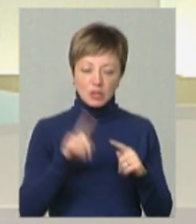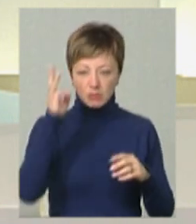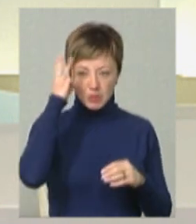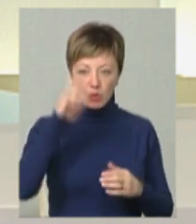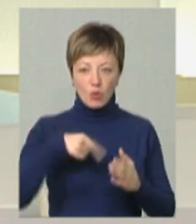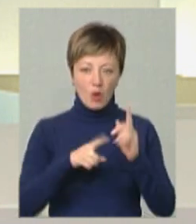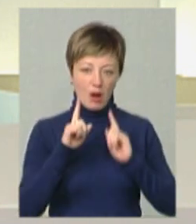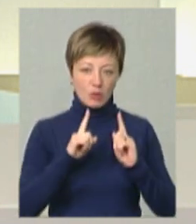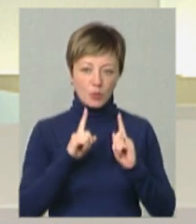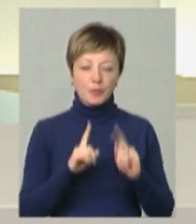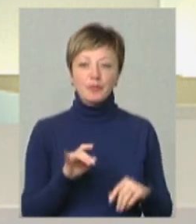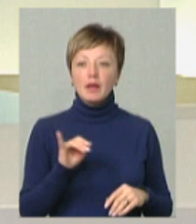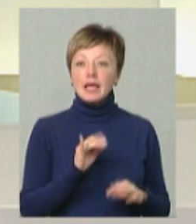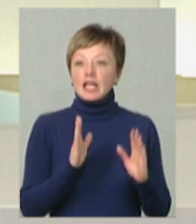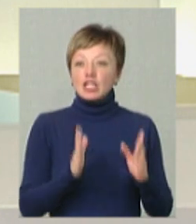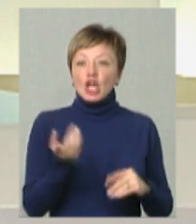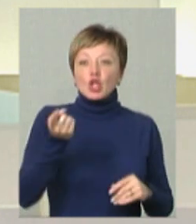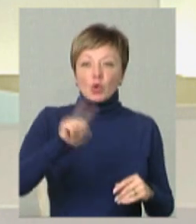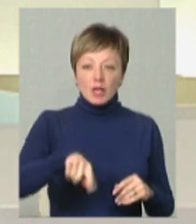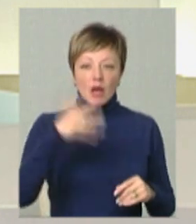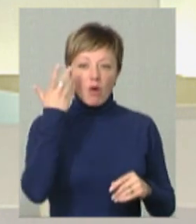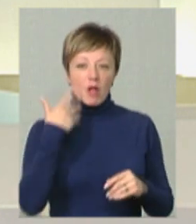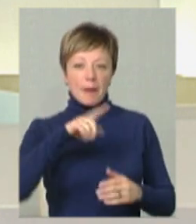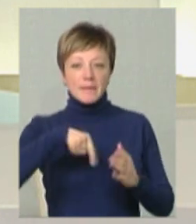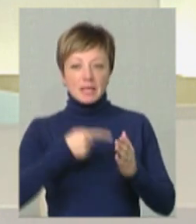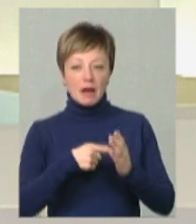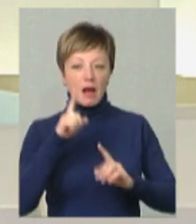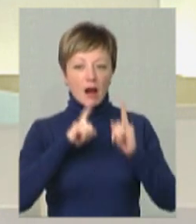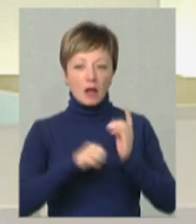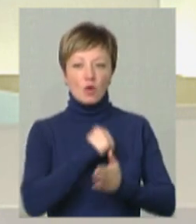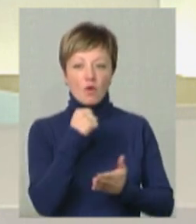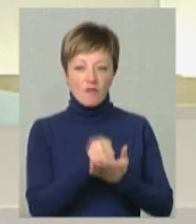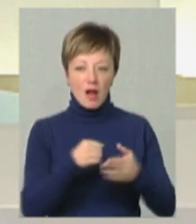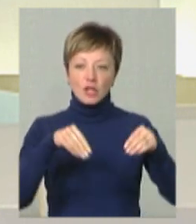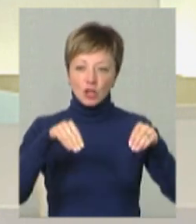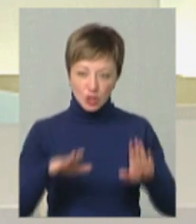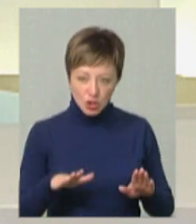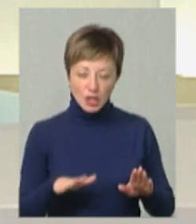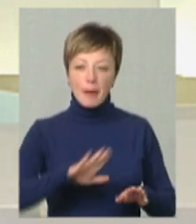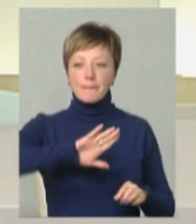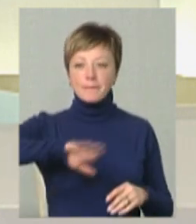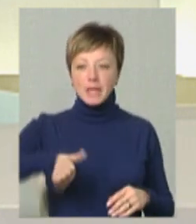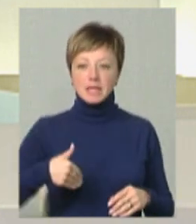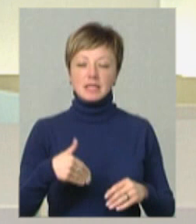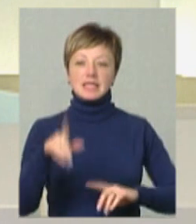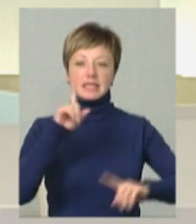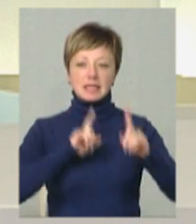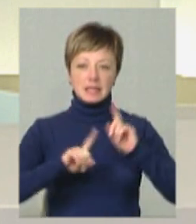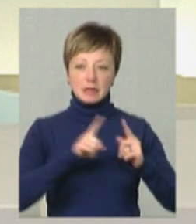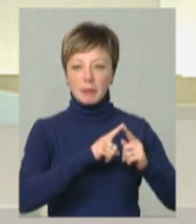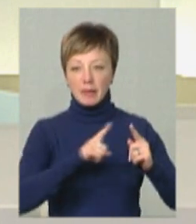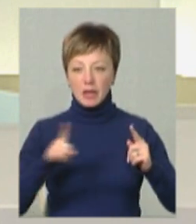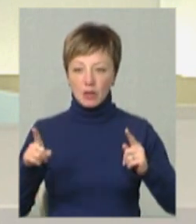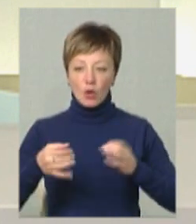Хмельницькою міською радою. І лише тоді, коли Хмельницька міська рада ухвалить відповідне рішення, після сесійного